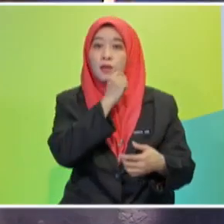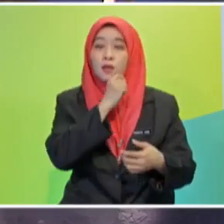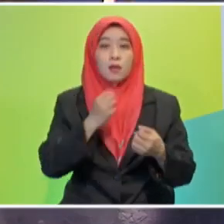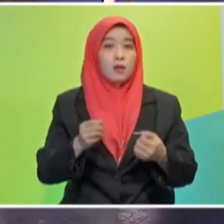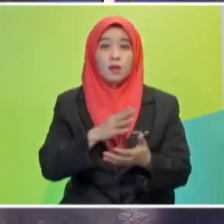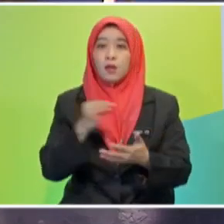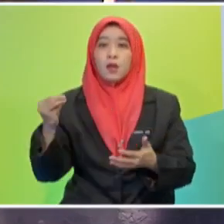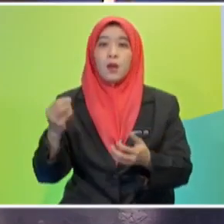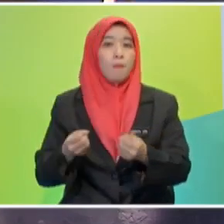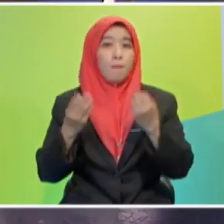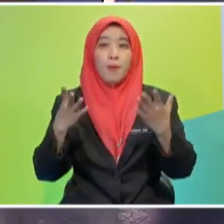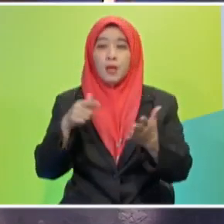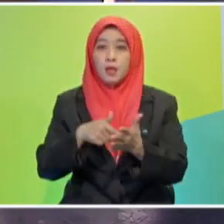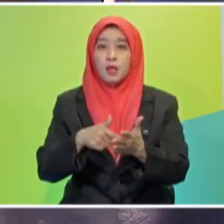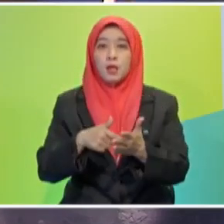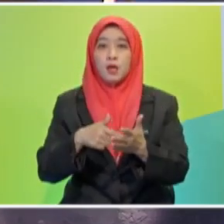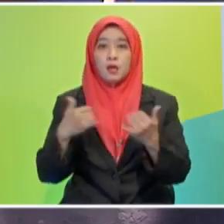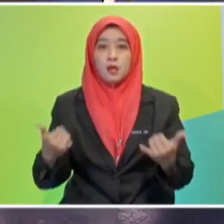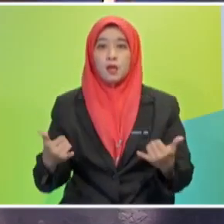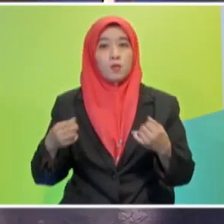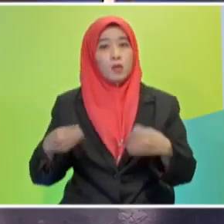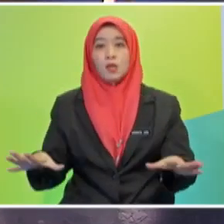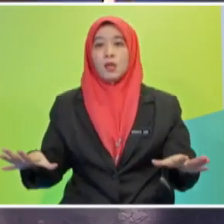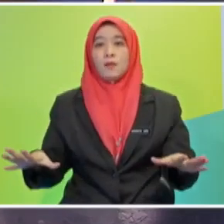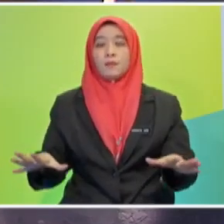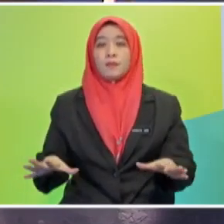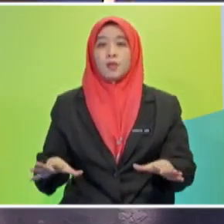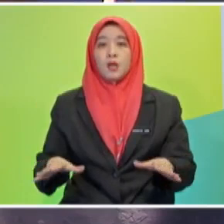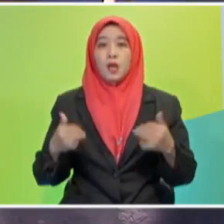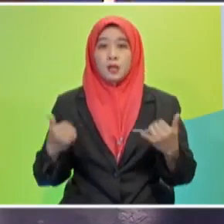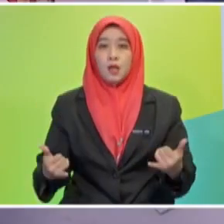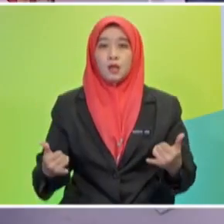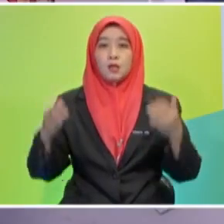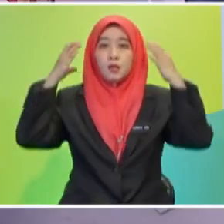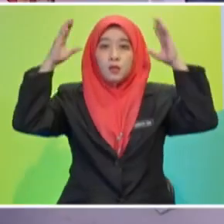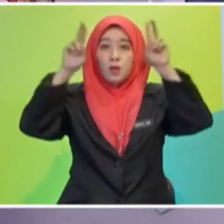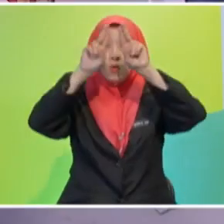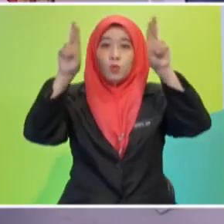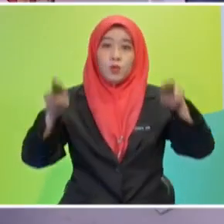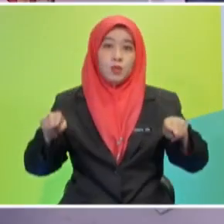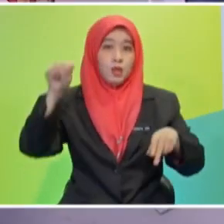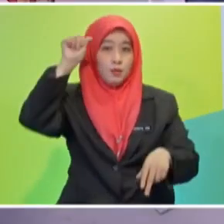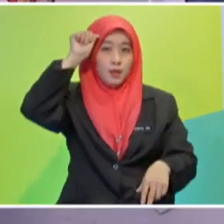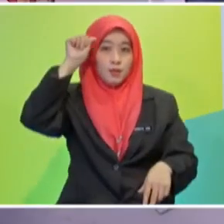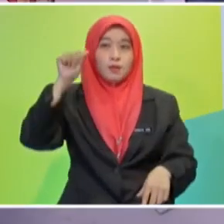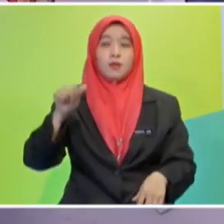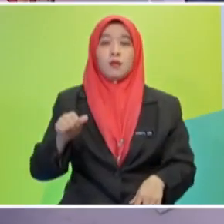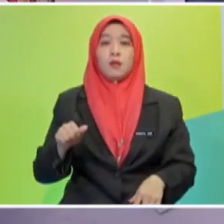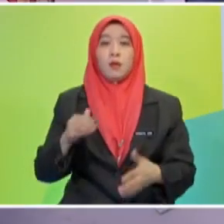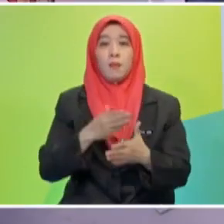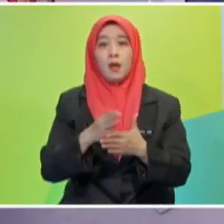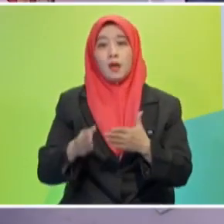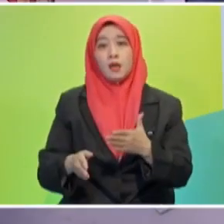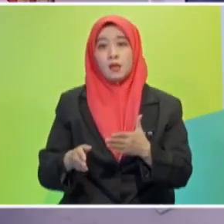dah selesai. Okey, Aiman. Okey. Cikgu nak uji Aiman sikit Oh, boleh cikgu. Okey. Di bahagian